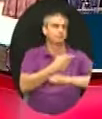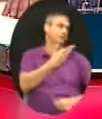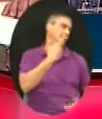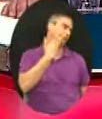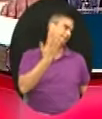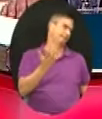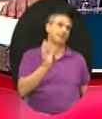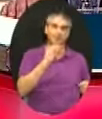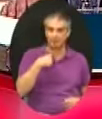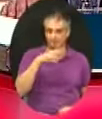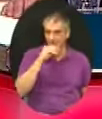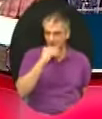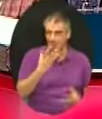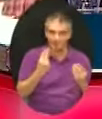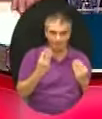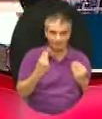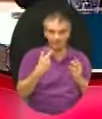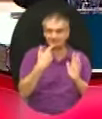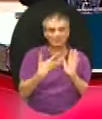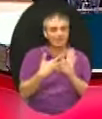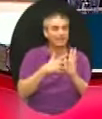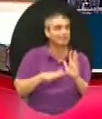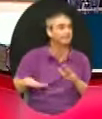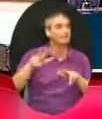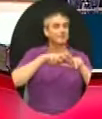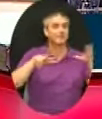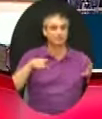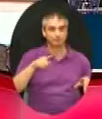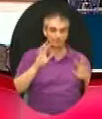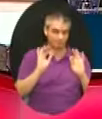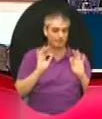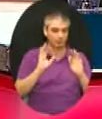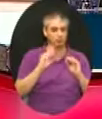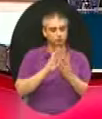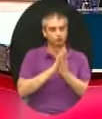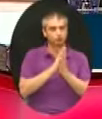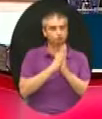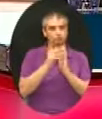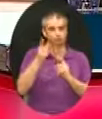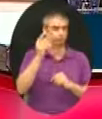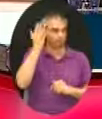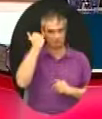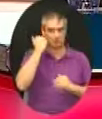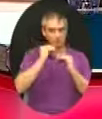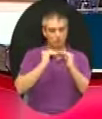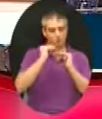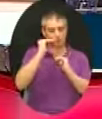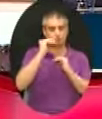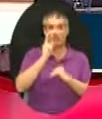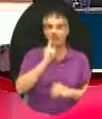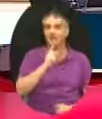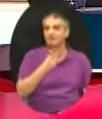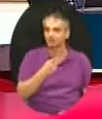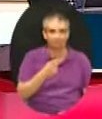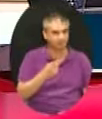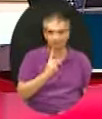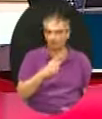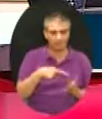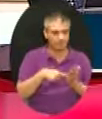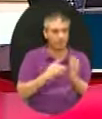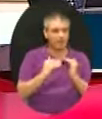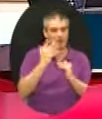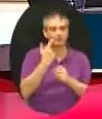אנחנו באמת מדברים הרבה פה על הסקרים הארציים, ובסקרים הארציים באמת יש מגמה של עלייה לקלינטון, אבל זה לא מצביע על